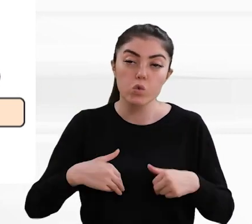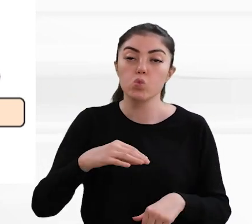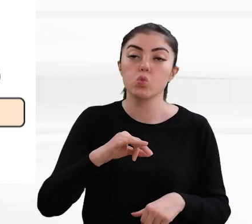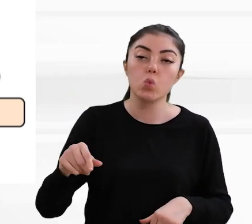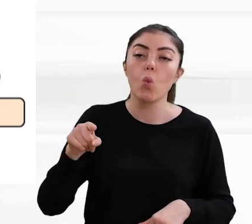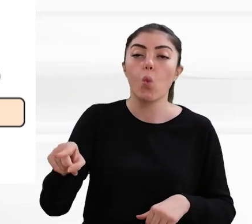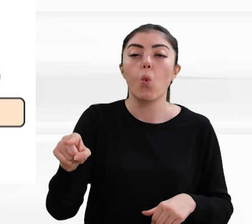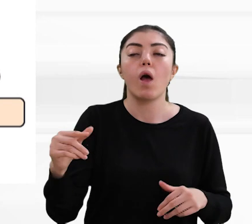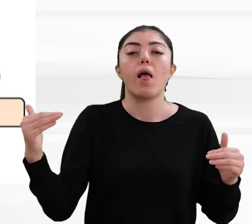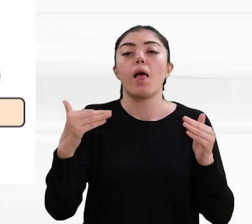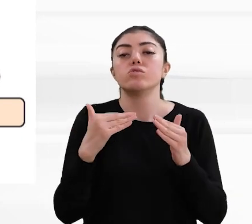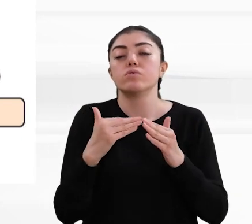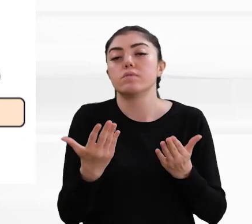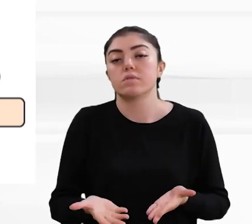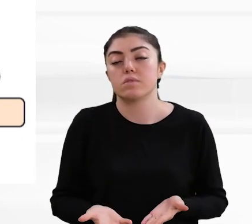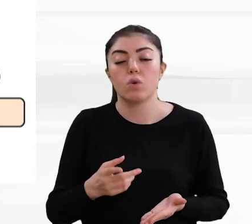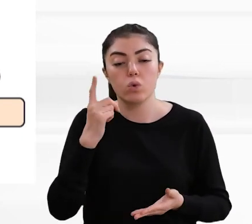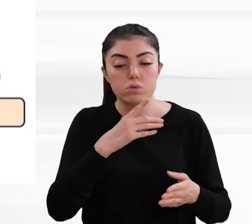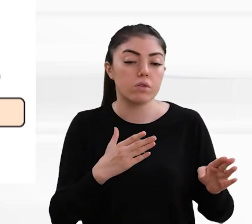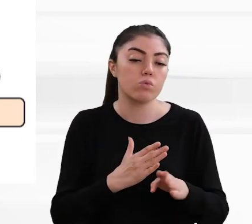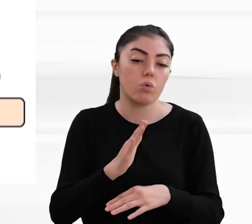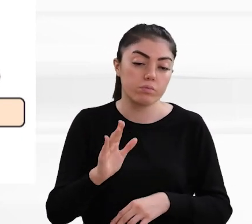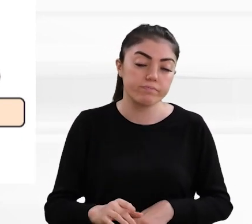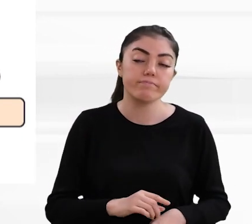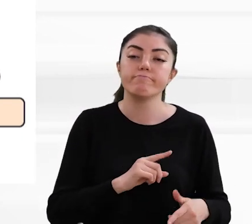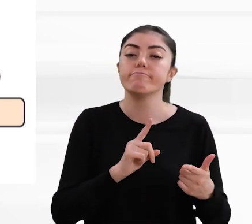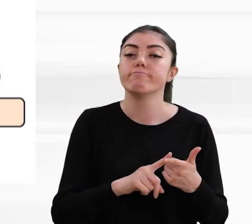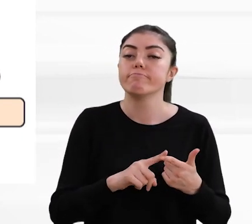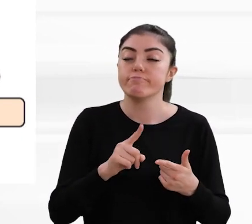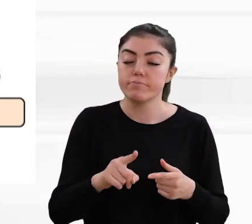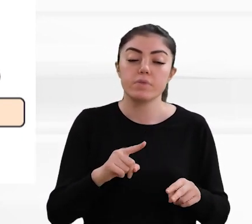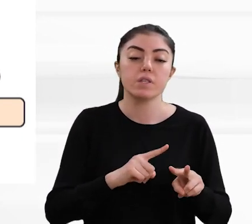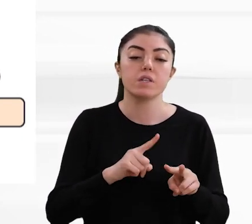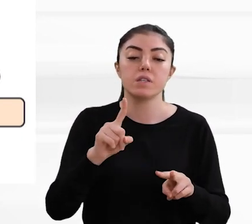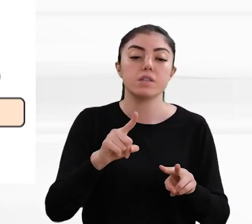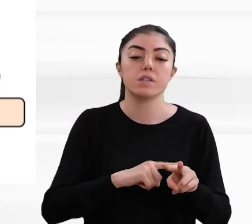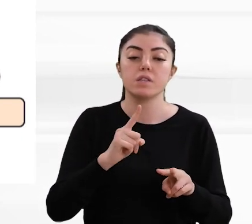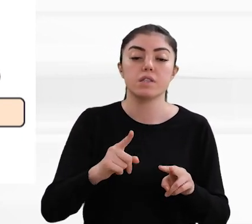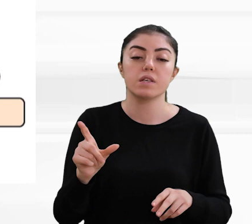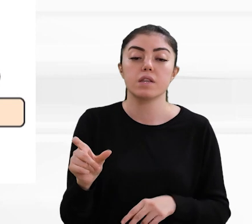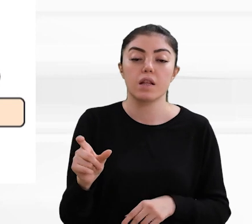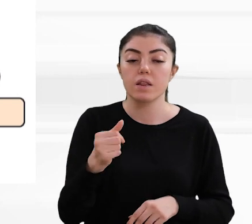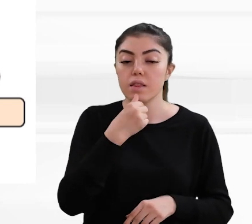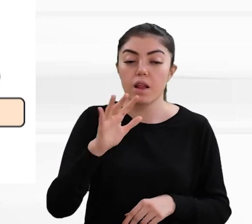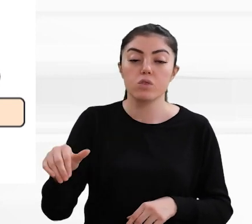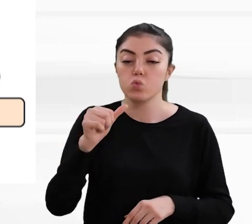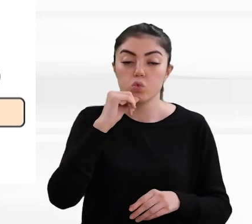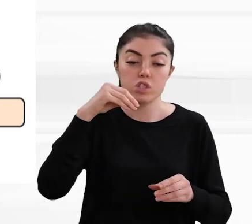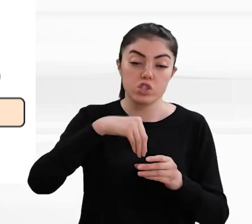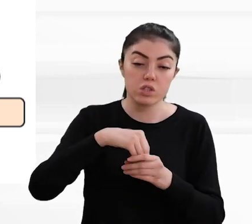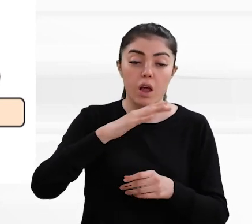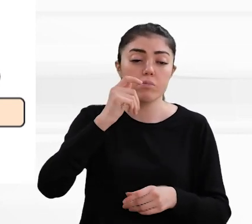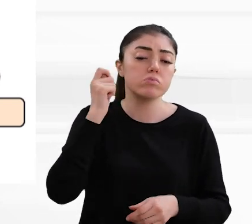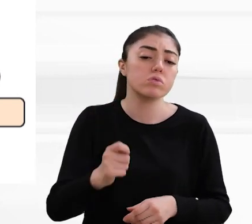tuzluk derecesi olarak ölçülüyor Öyleyse doğru Bence oldu düzenlemesine Yok içim kıyı yengeci